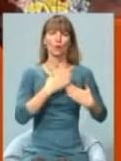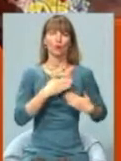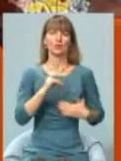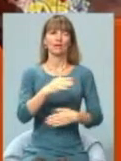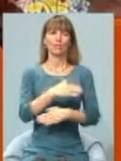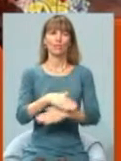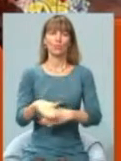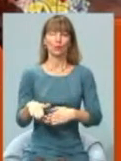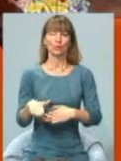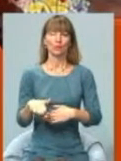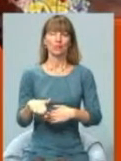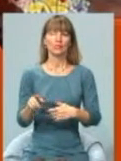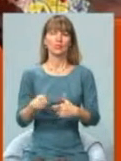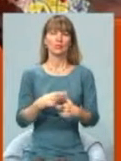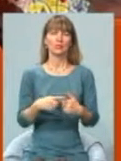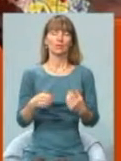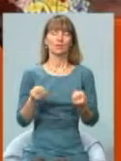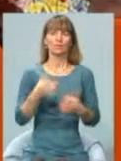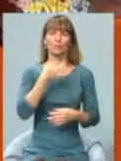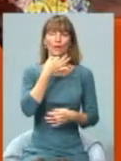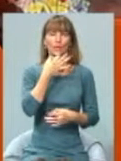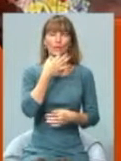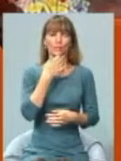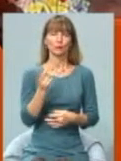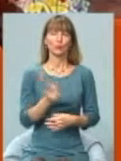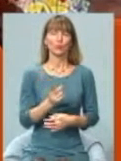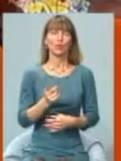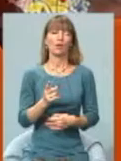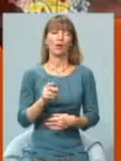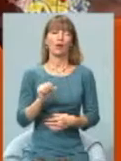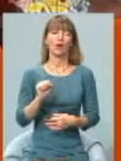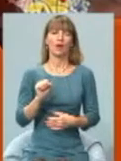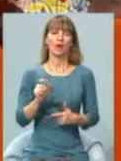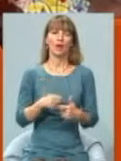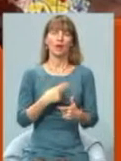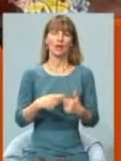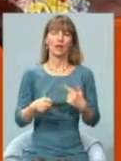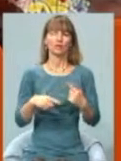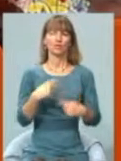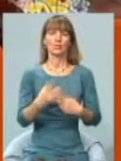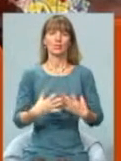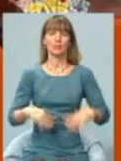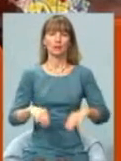вулиці, або просто сподобатися один одному. Або через родину, там,